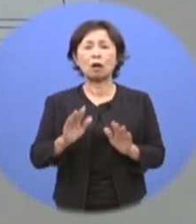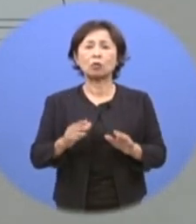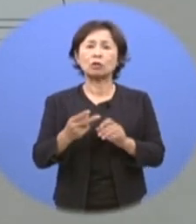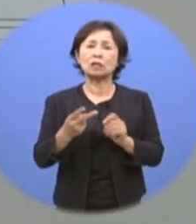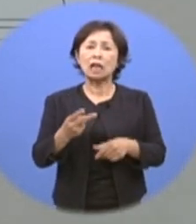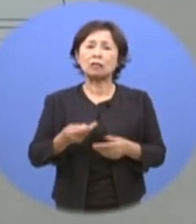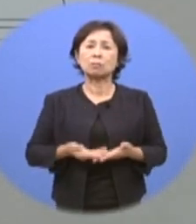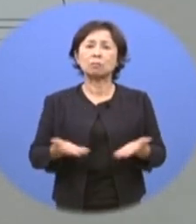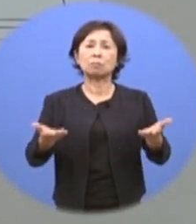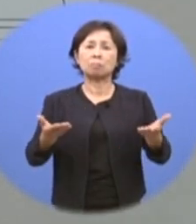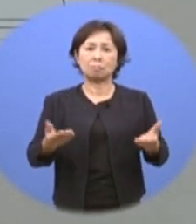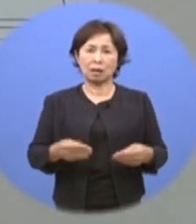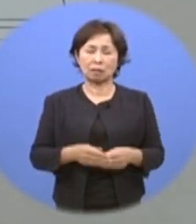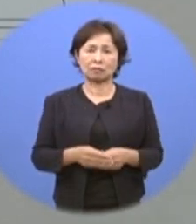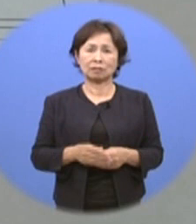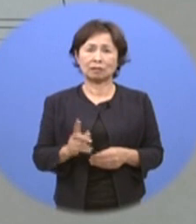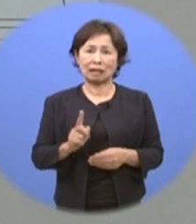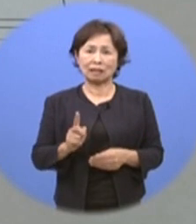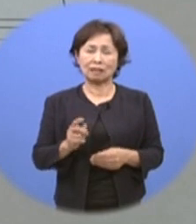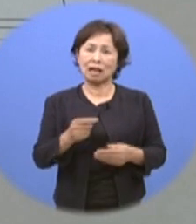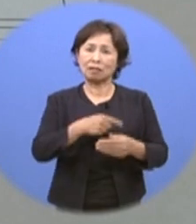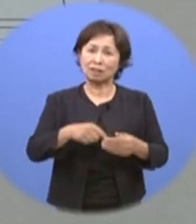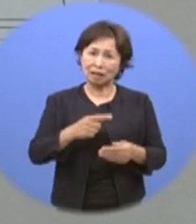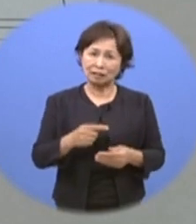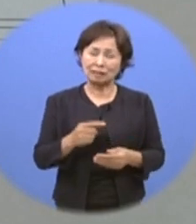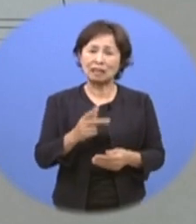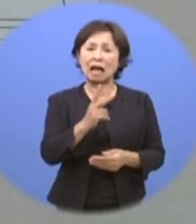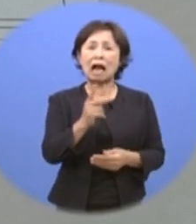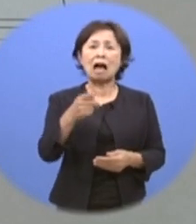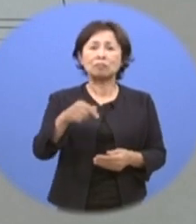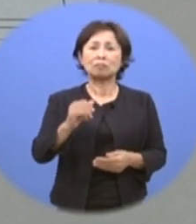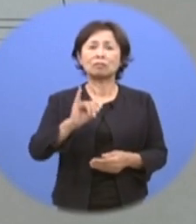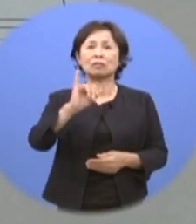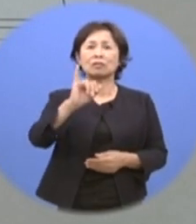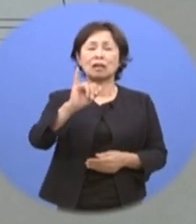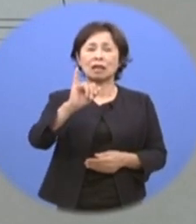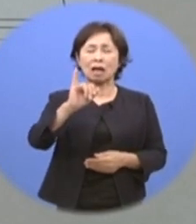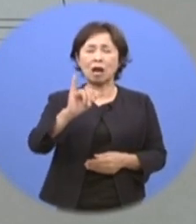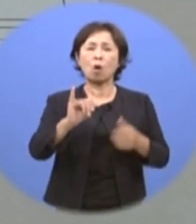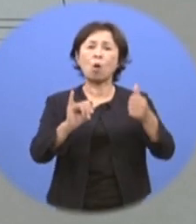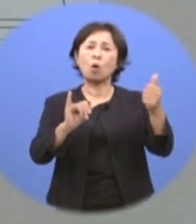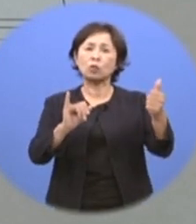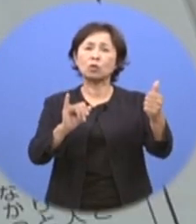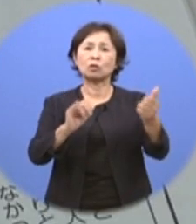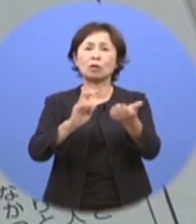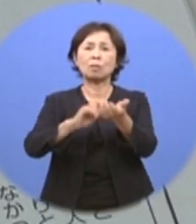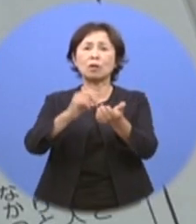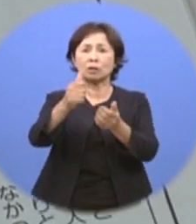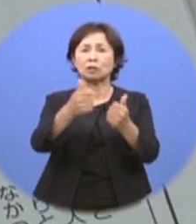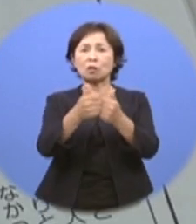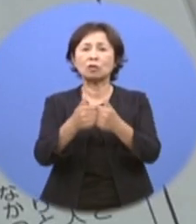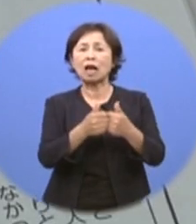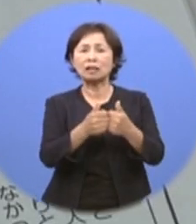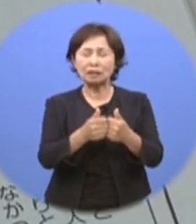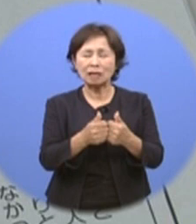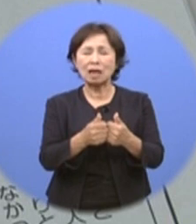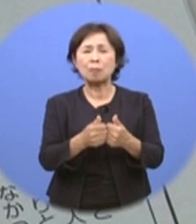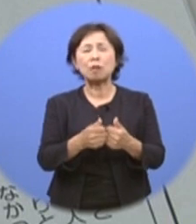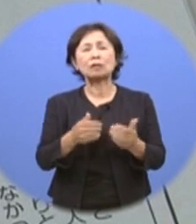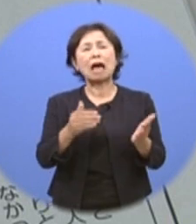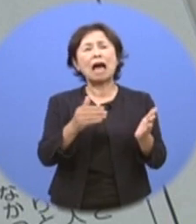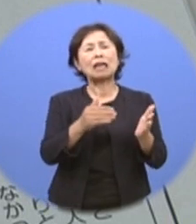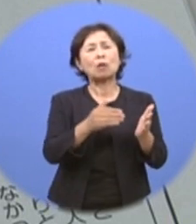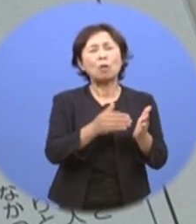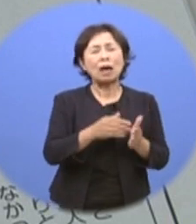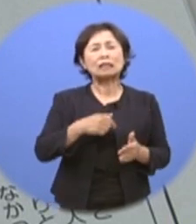。がんになった女性が夫や医師らと話し合い住み慣れた自宅で最後を迎えたいという希